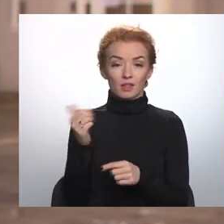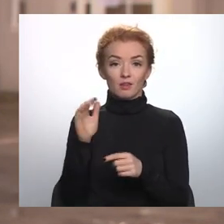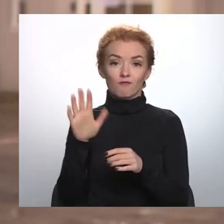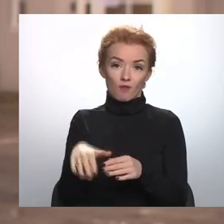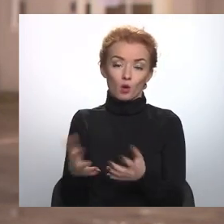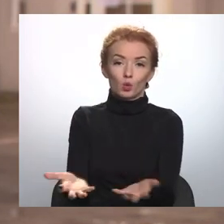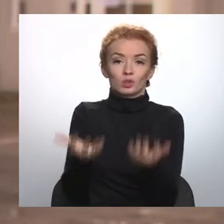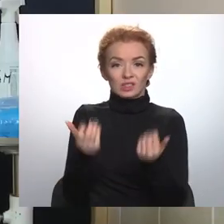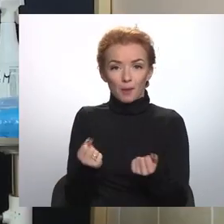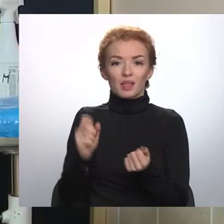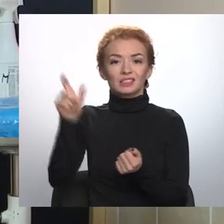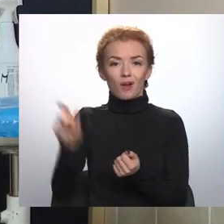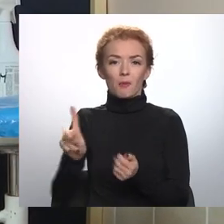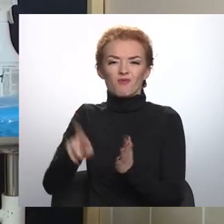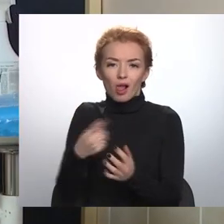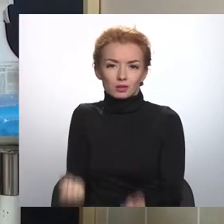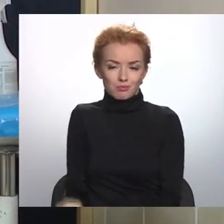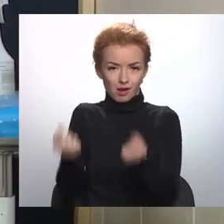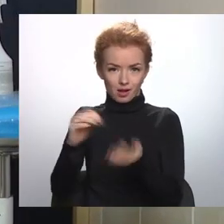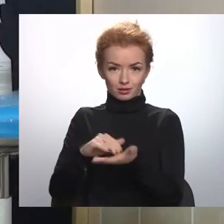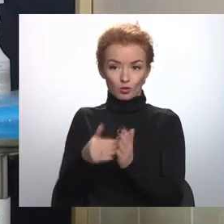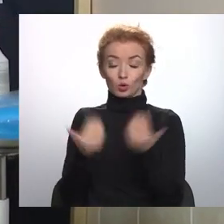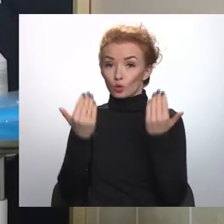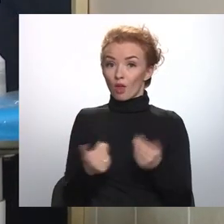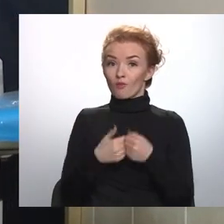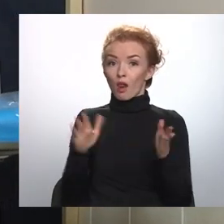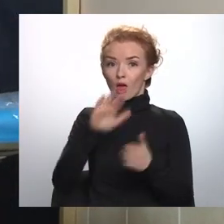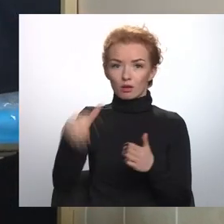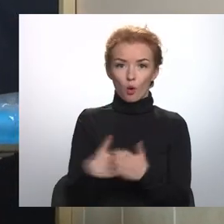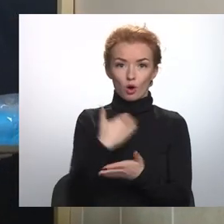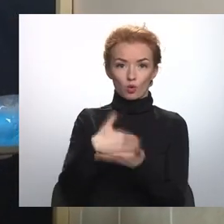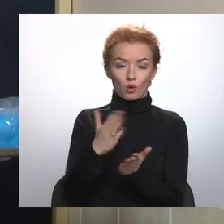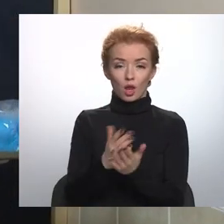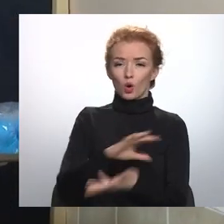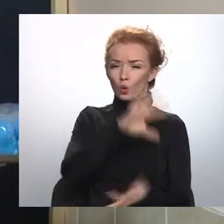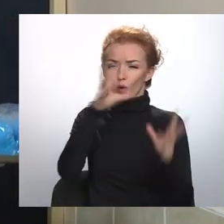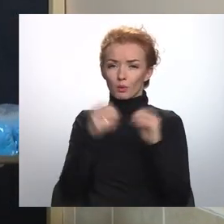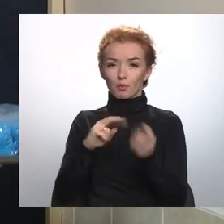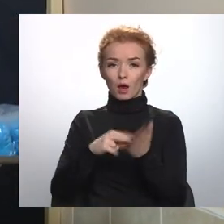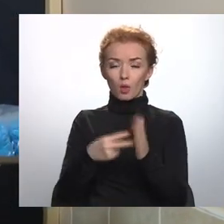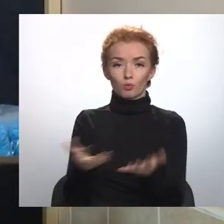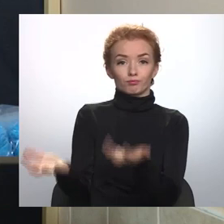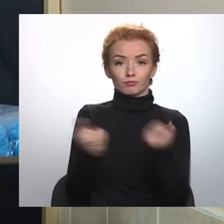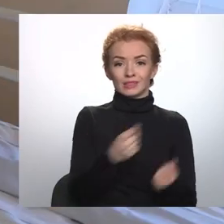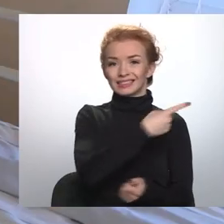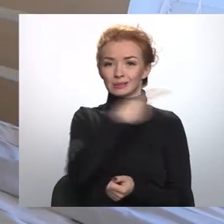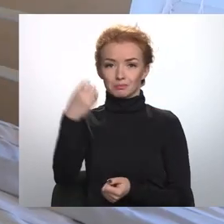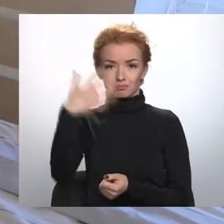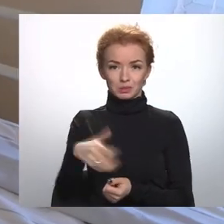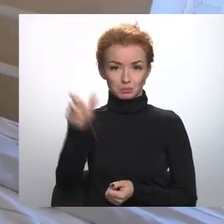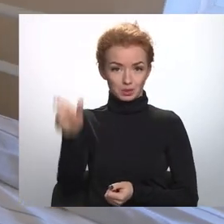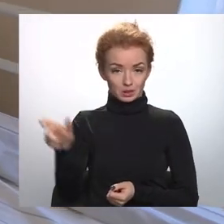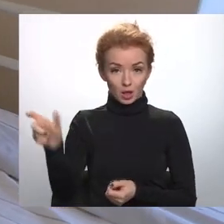ir slikts stāvoklis. Šodien slimnīcā tika atvērta jauna nodaļa, bet kopumā plānots uzņemt līdz 150 Covid